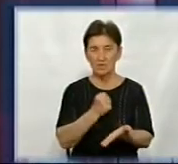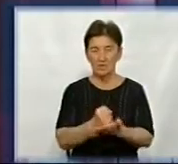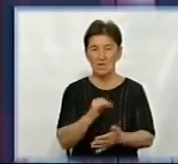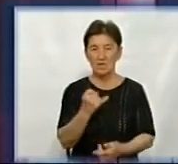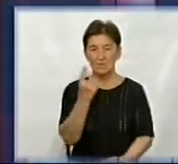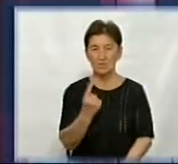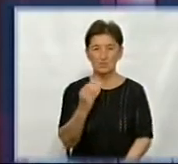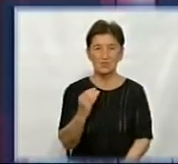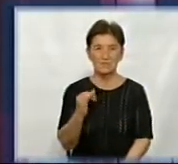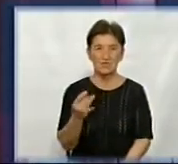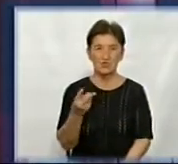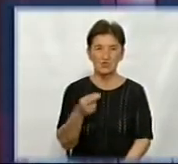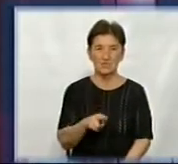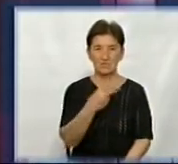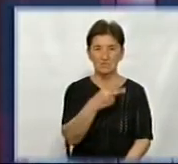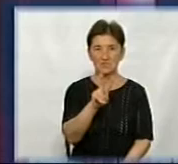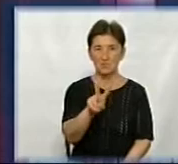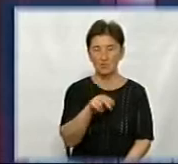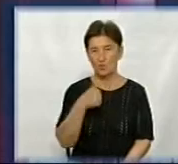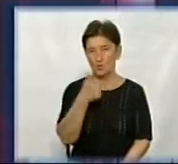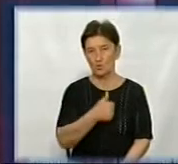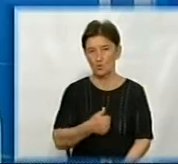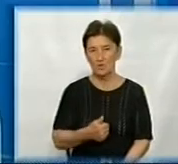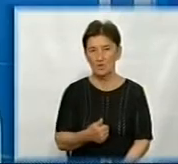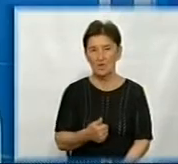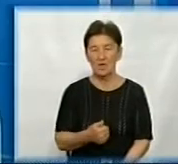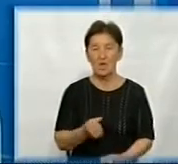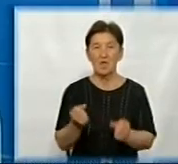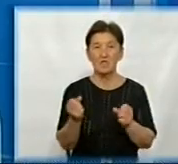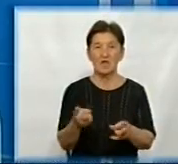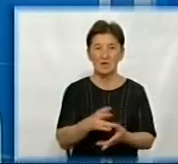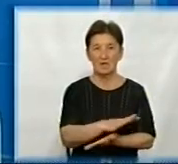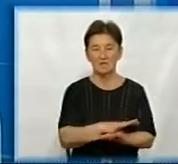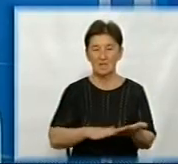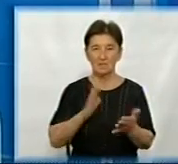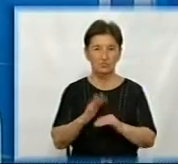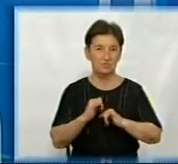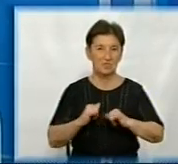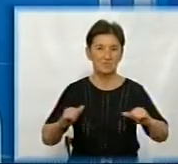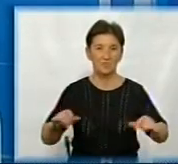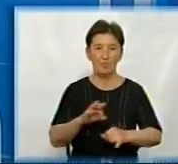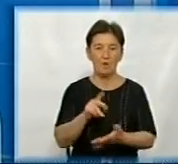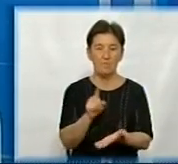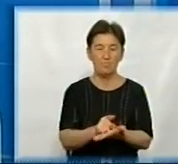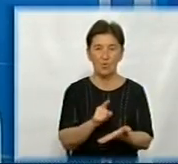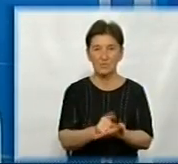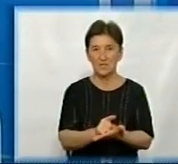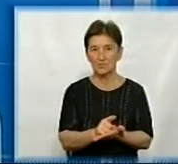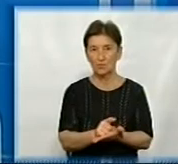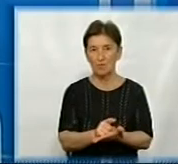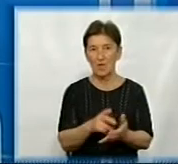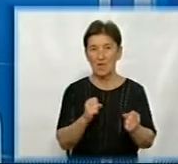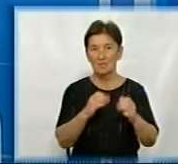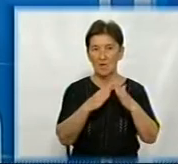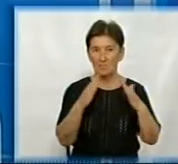1 січня 2022 року. Як далі розвиватиметься ситуація по податку на майно?